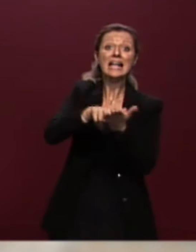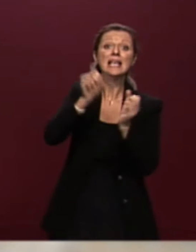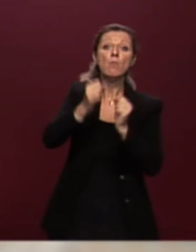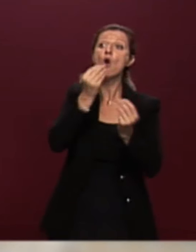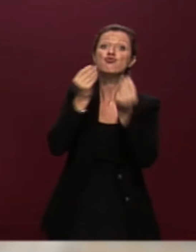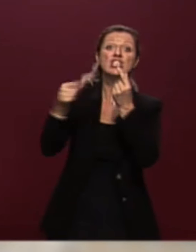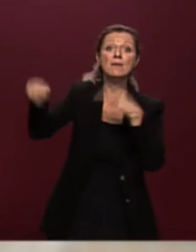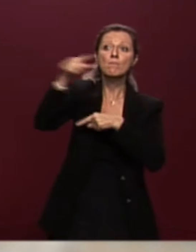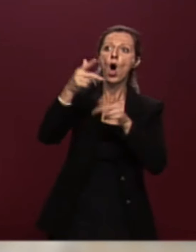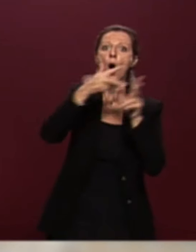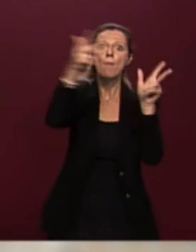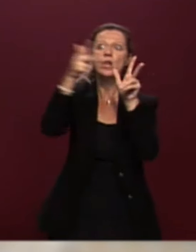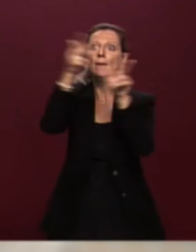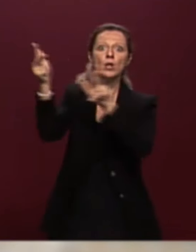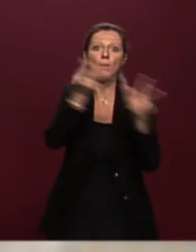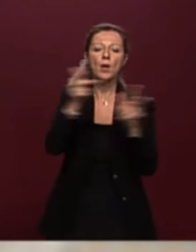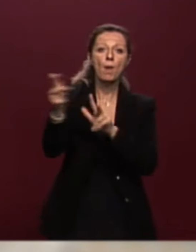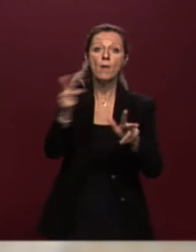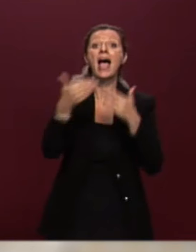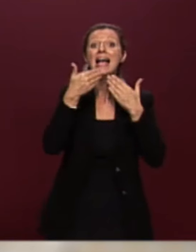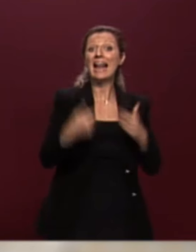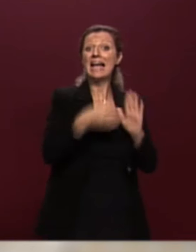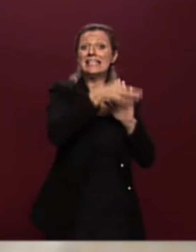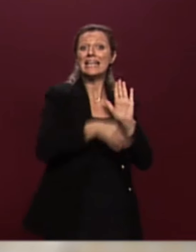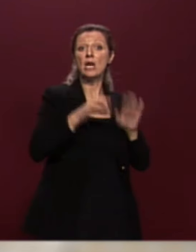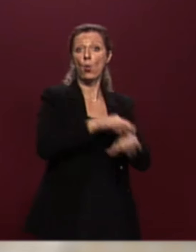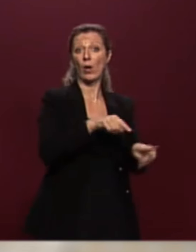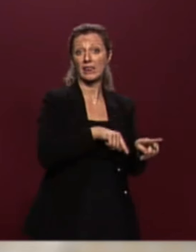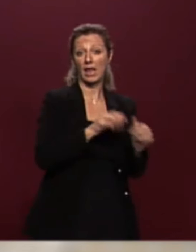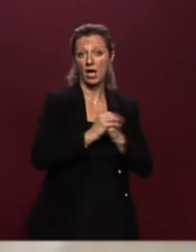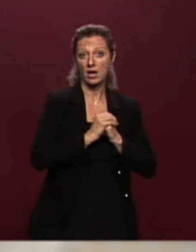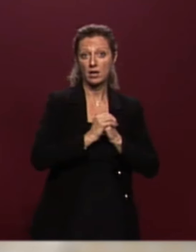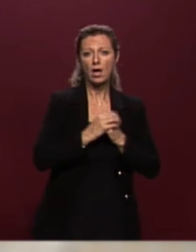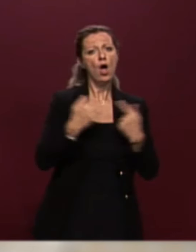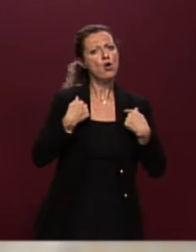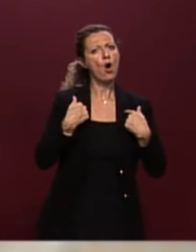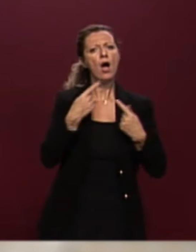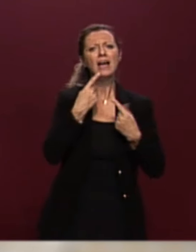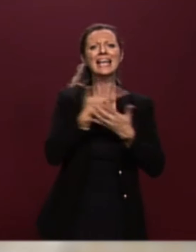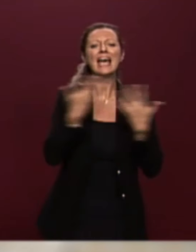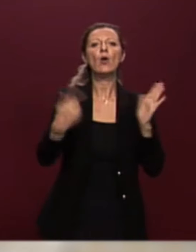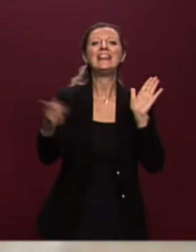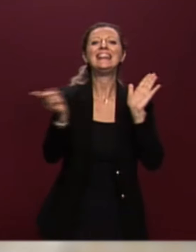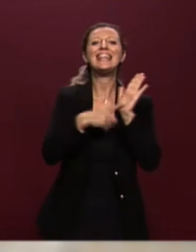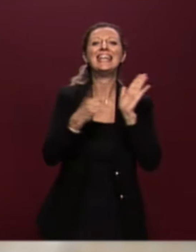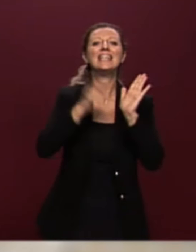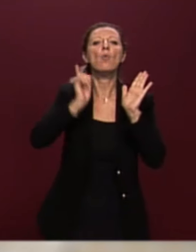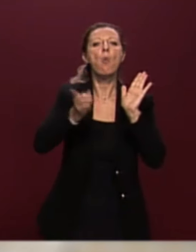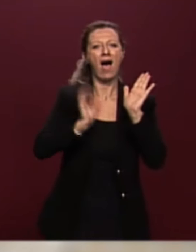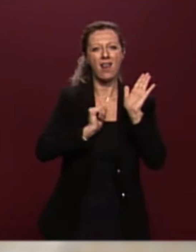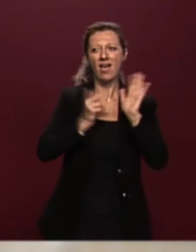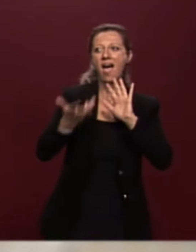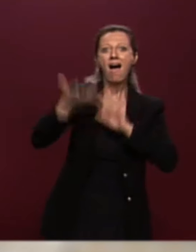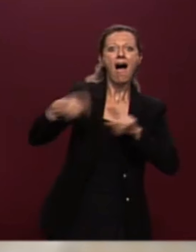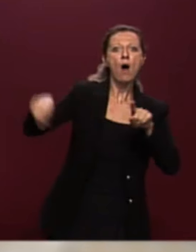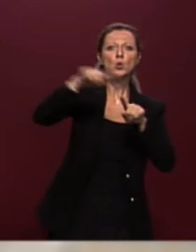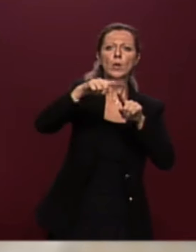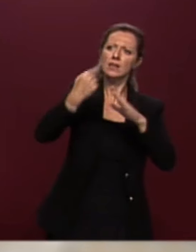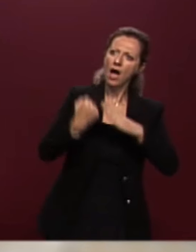paesi. Abbiamo chiarito i loro diritti e sostenuto le autorità e